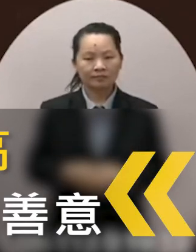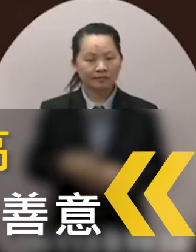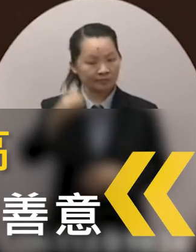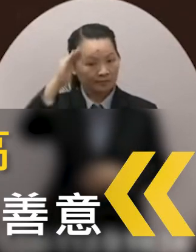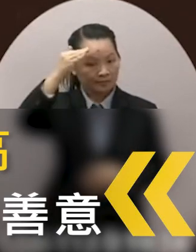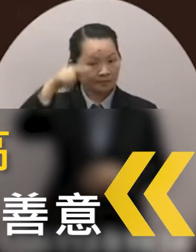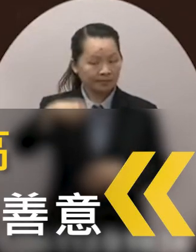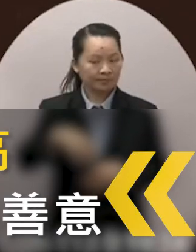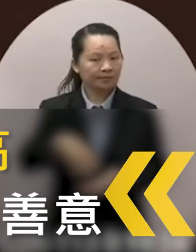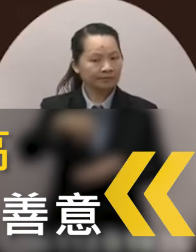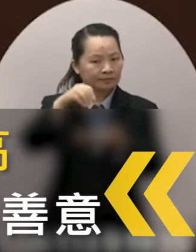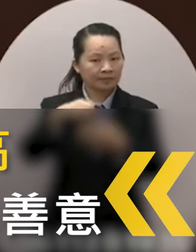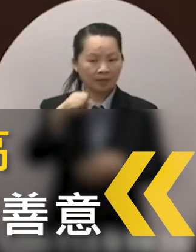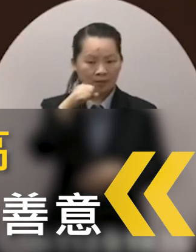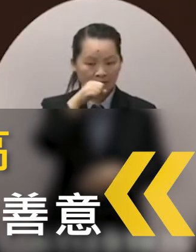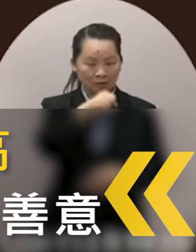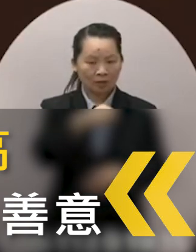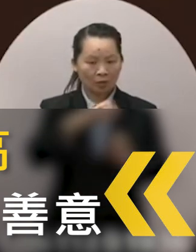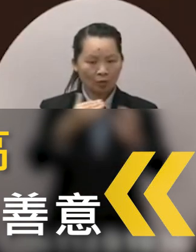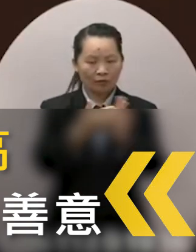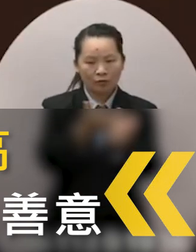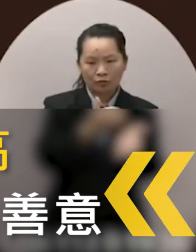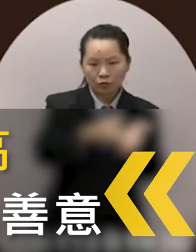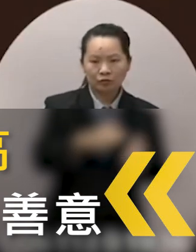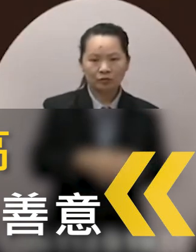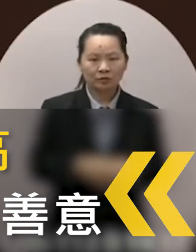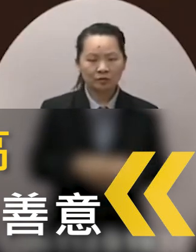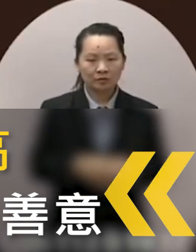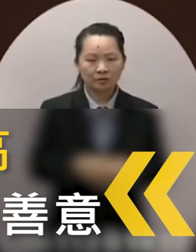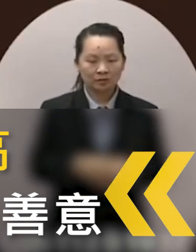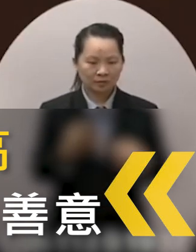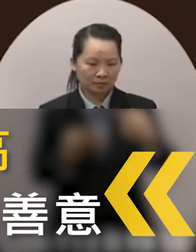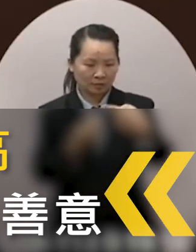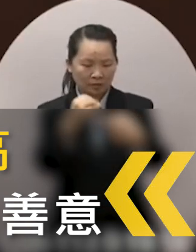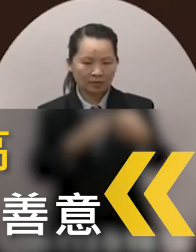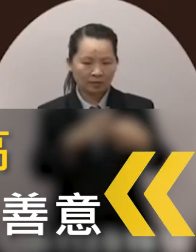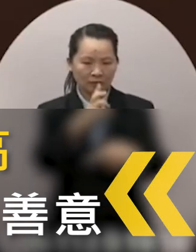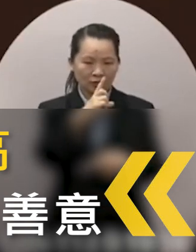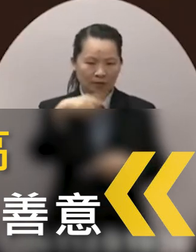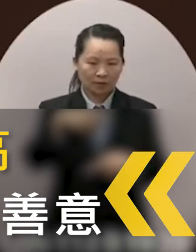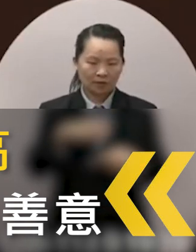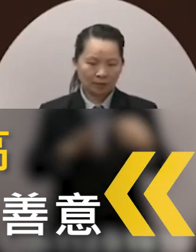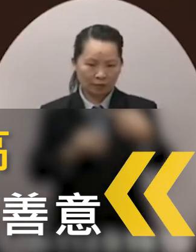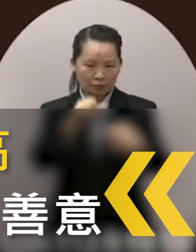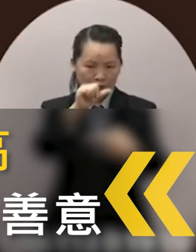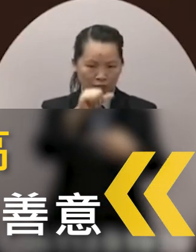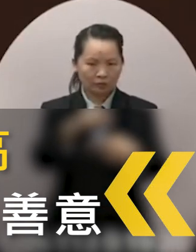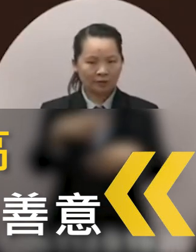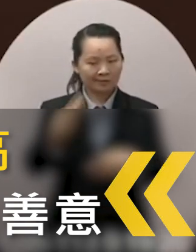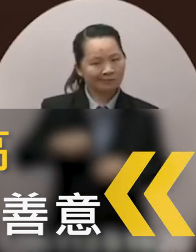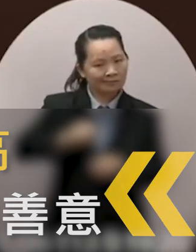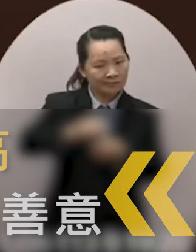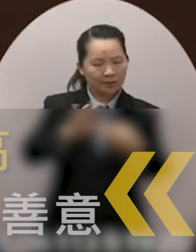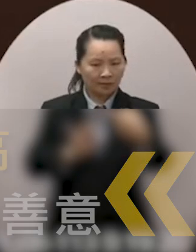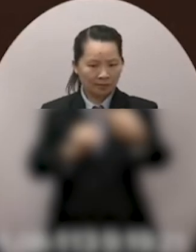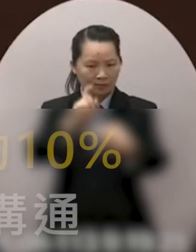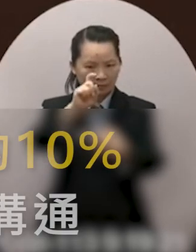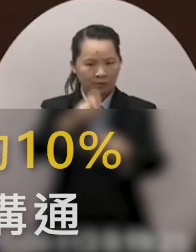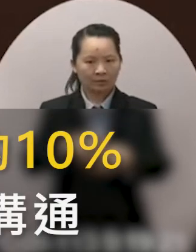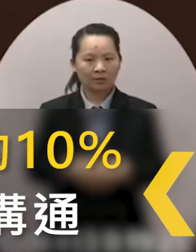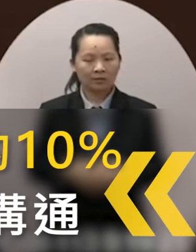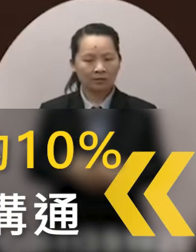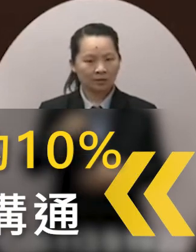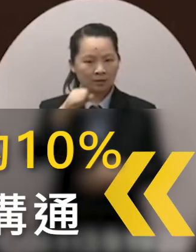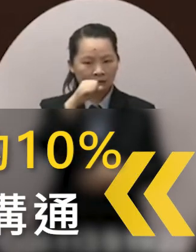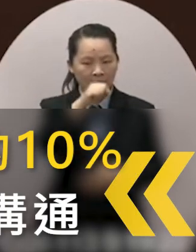从一开始就说台湾的国防预算要占全年度的 GDP 的 5%， 现在又提高到 10%。